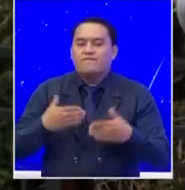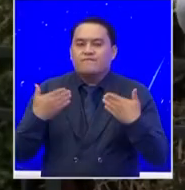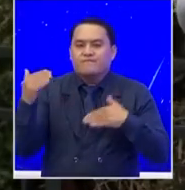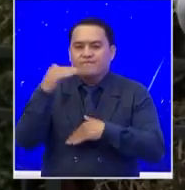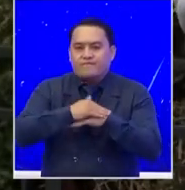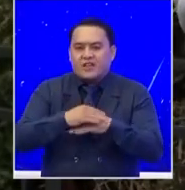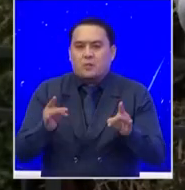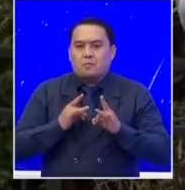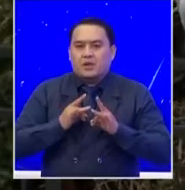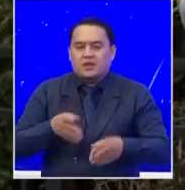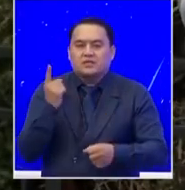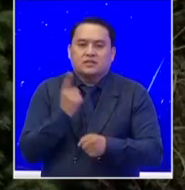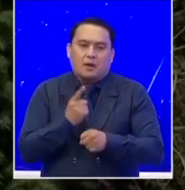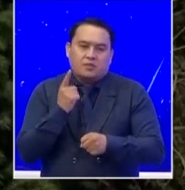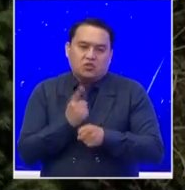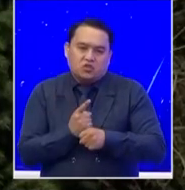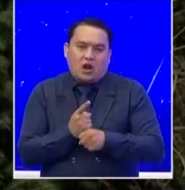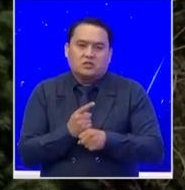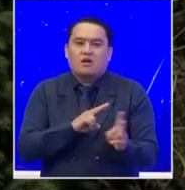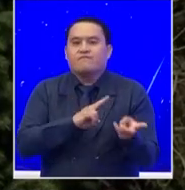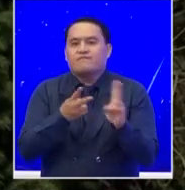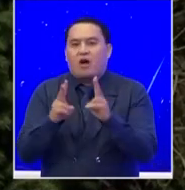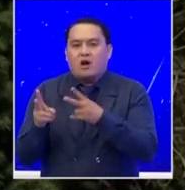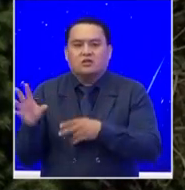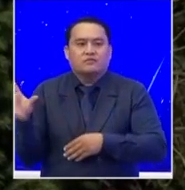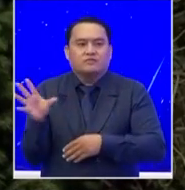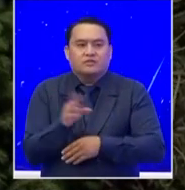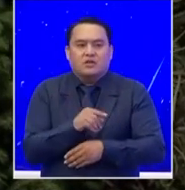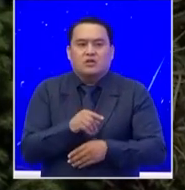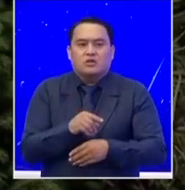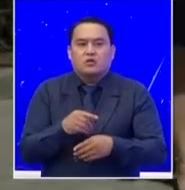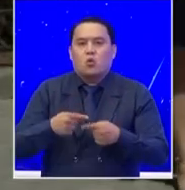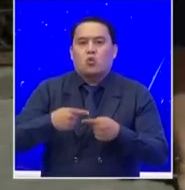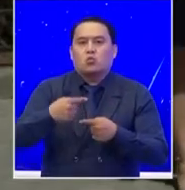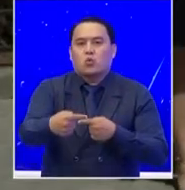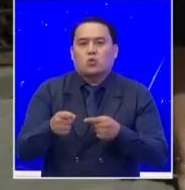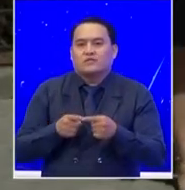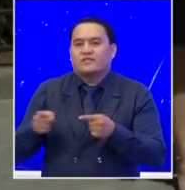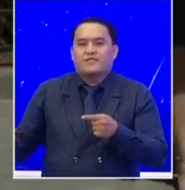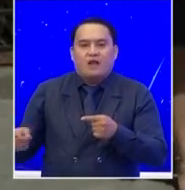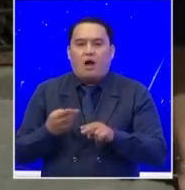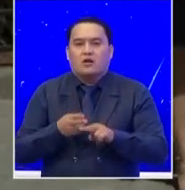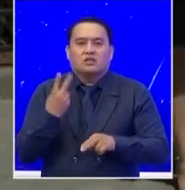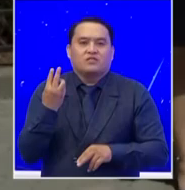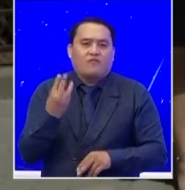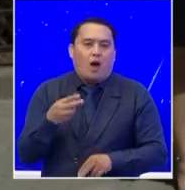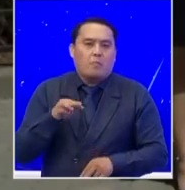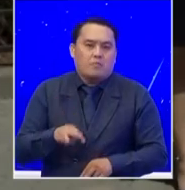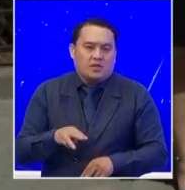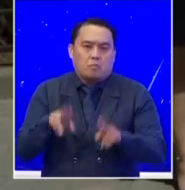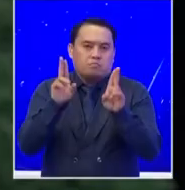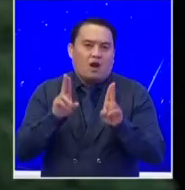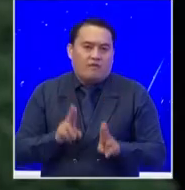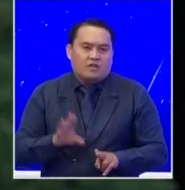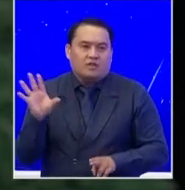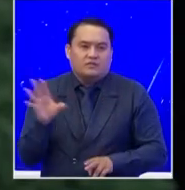Ни в одной школе страны. Нет и школьного вальса. Все выпускники должны находиться друг от друга на дистанции. Соблюдением таких же правил